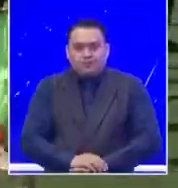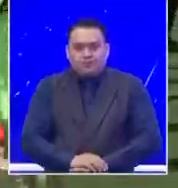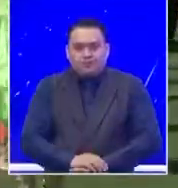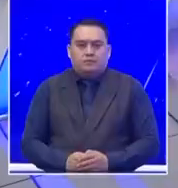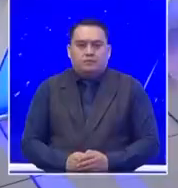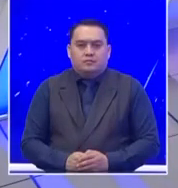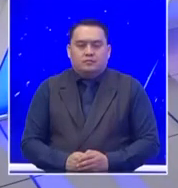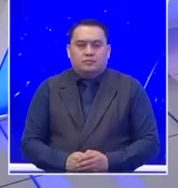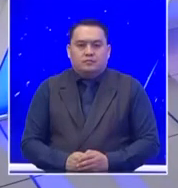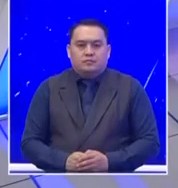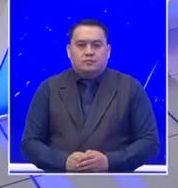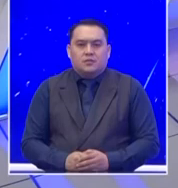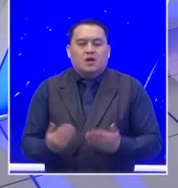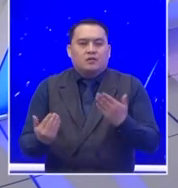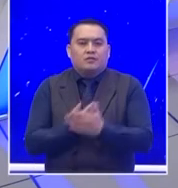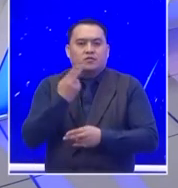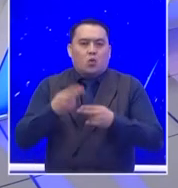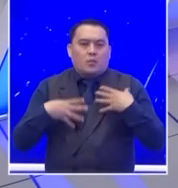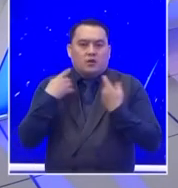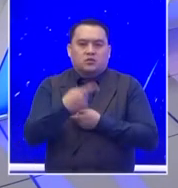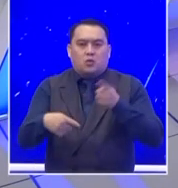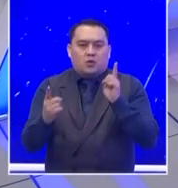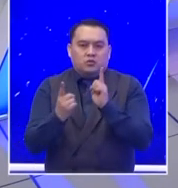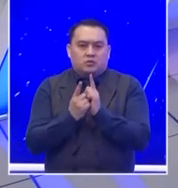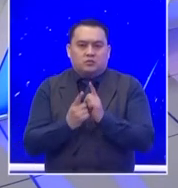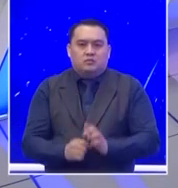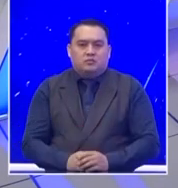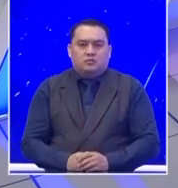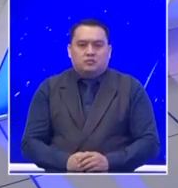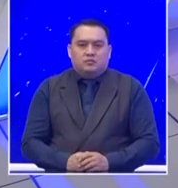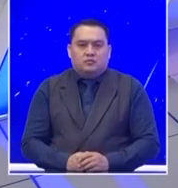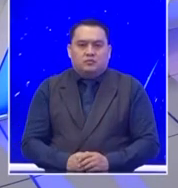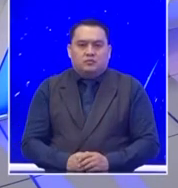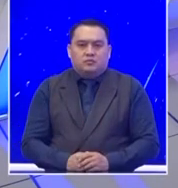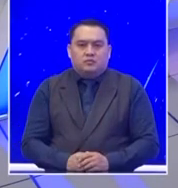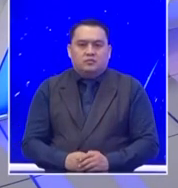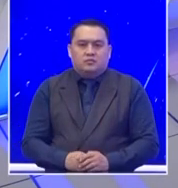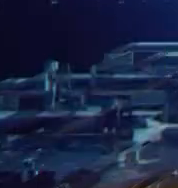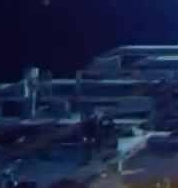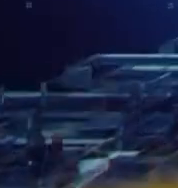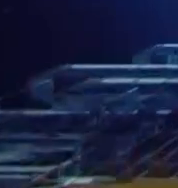Это была вся информация к этому часу. Спасибо за внимание. До свидания.